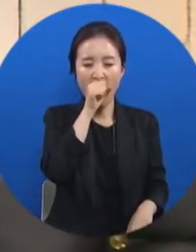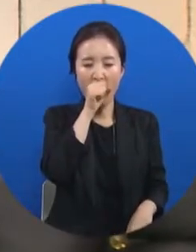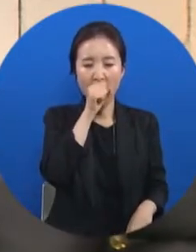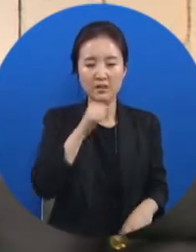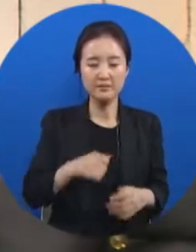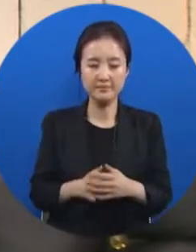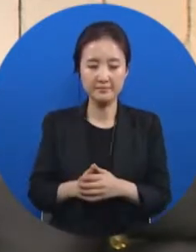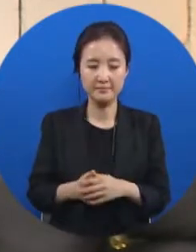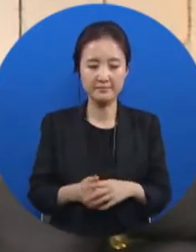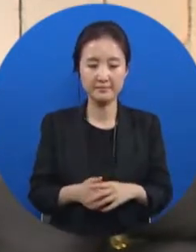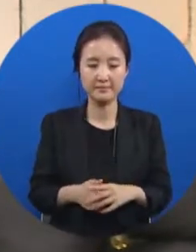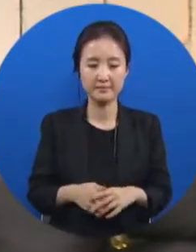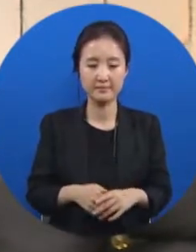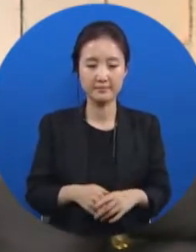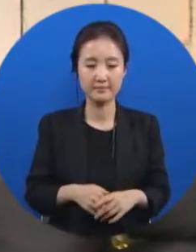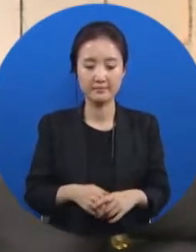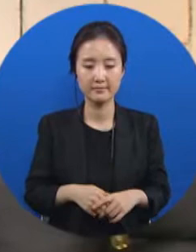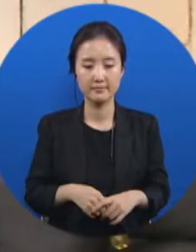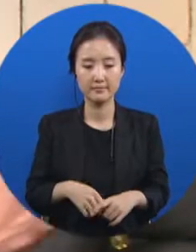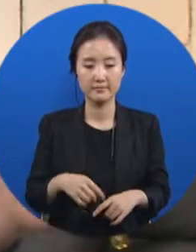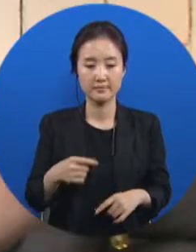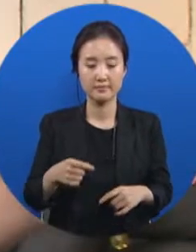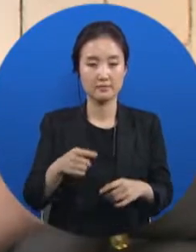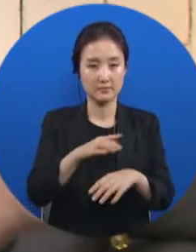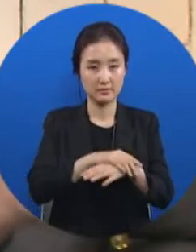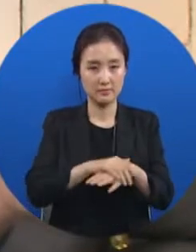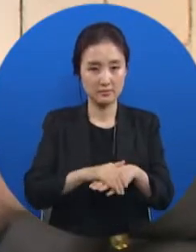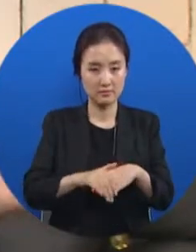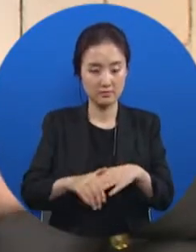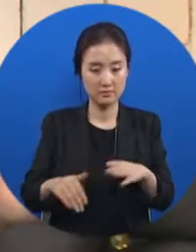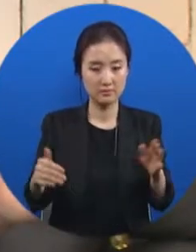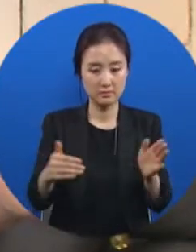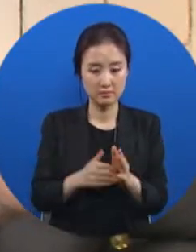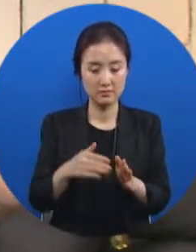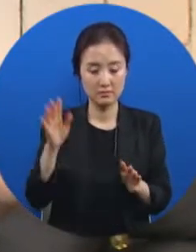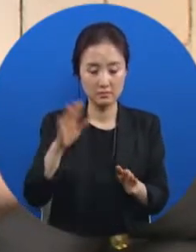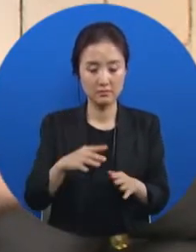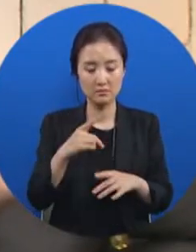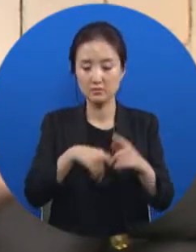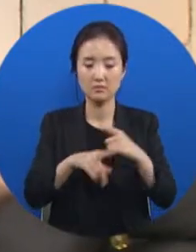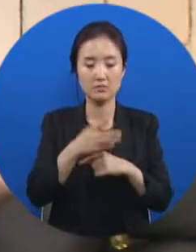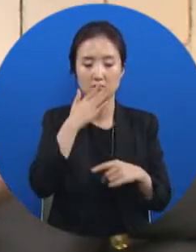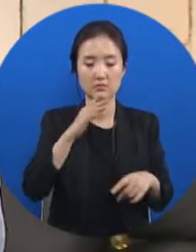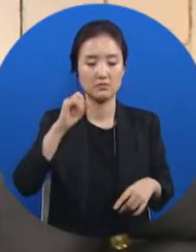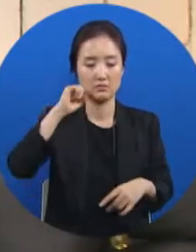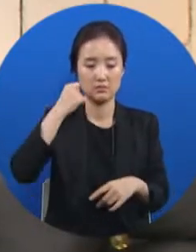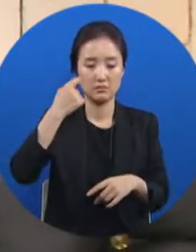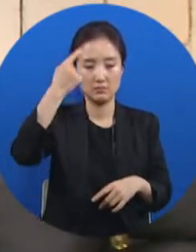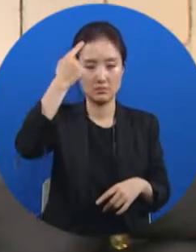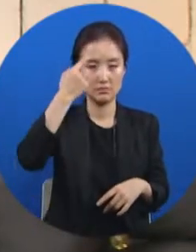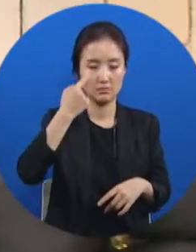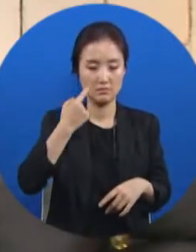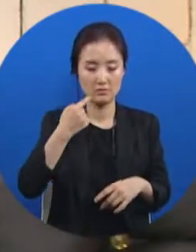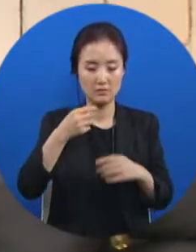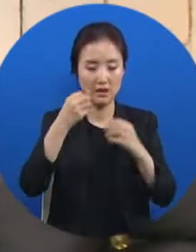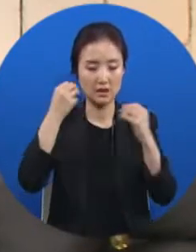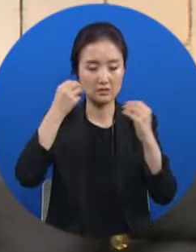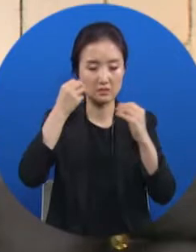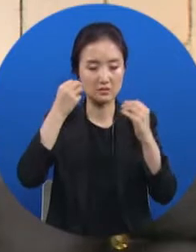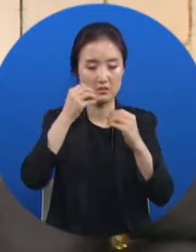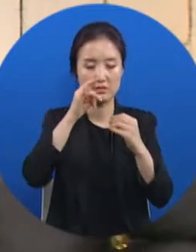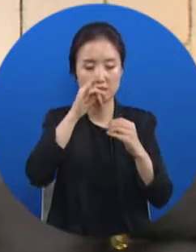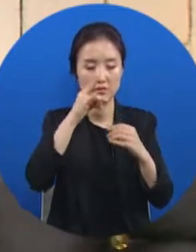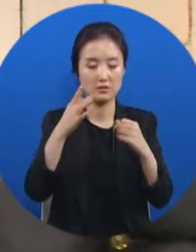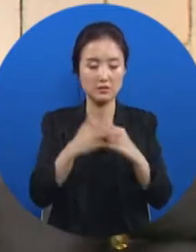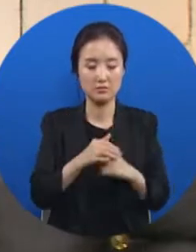이게 쭉 늘어나가지고 이렇게 났는데 그걸 어떻게 먹겠어요? 드실 수가 없잖아요. 근데 사람의 몸은 배고프니까 옛날